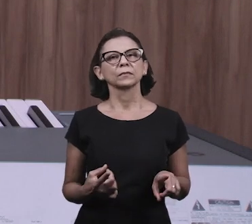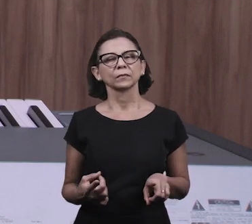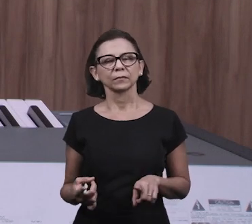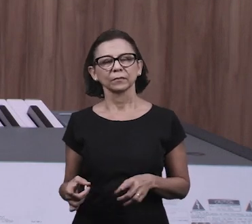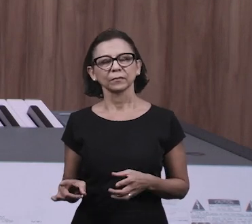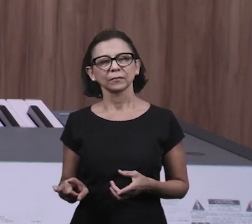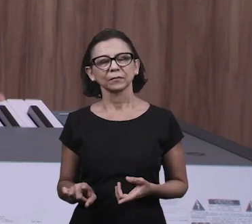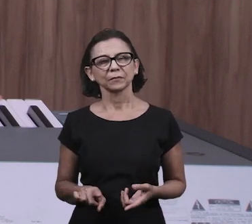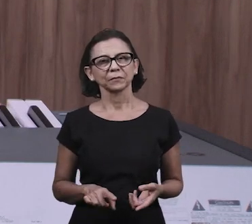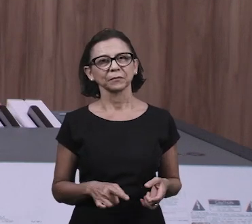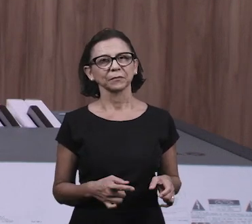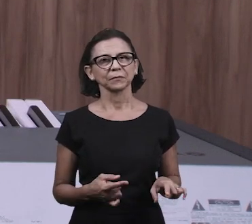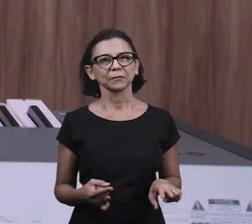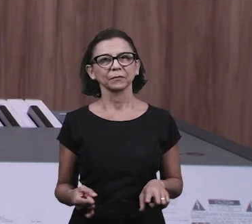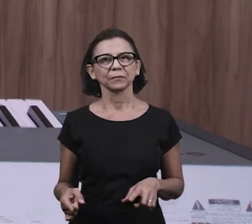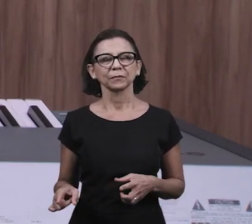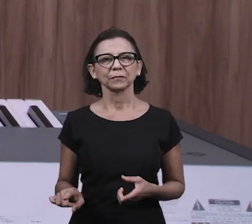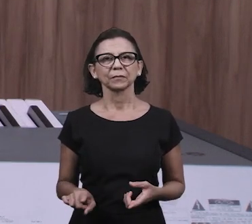ré,